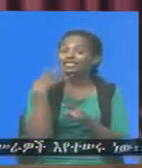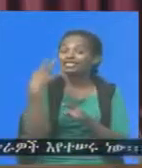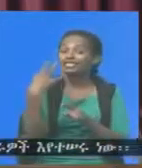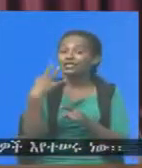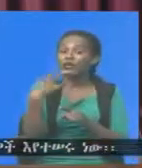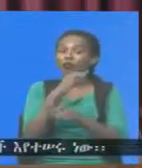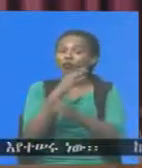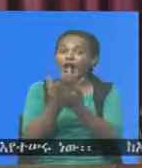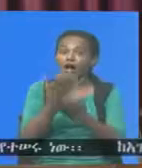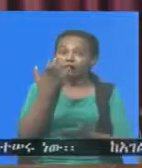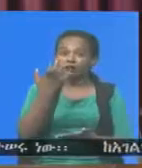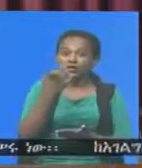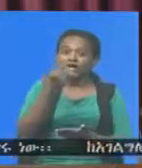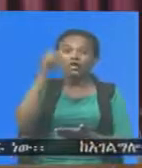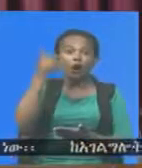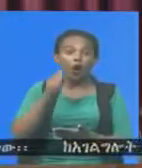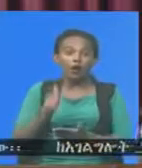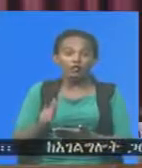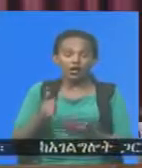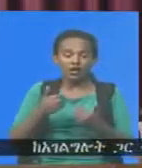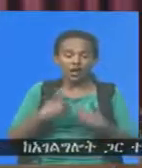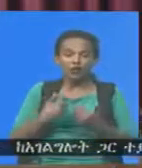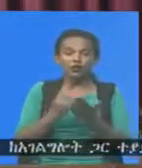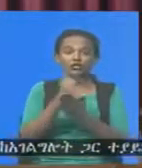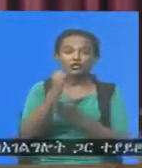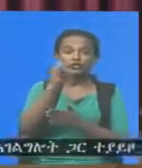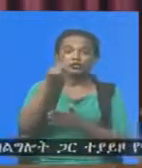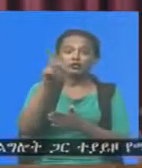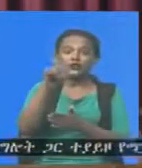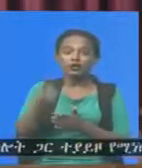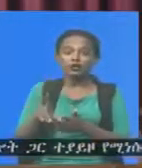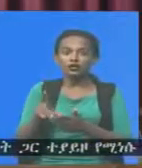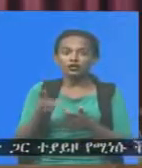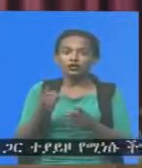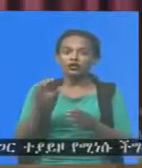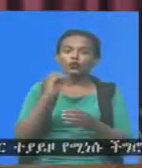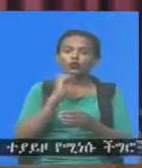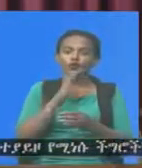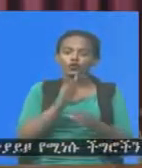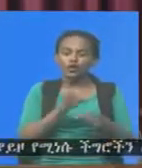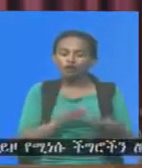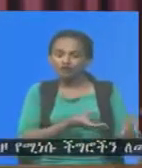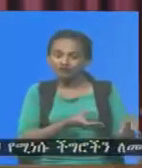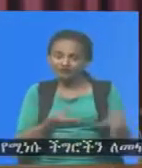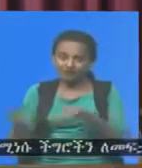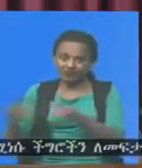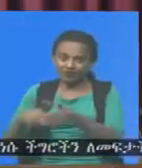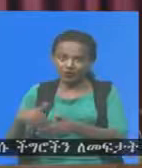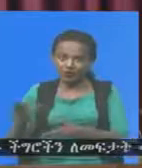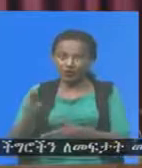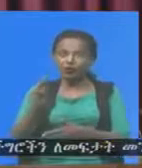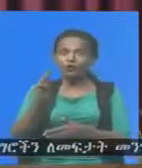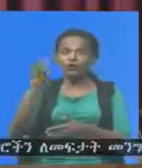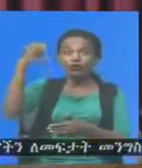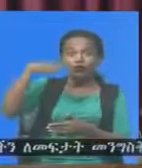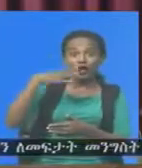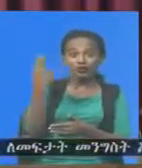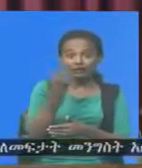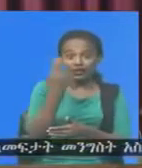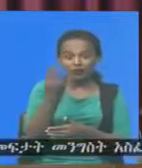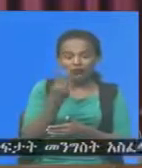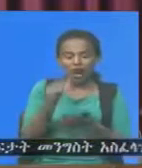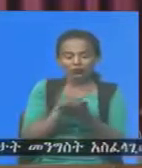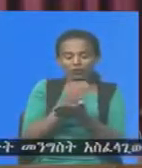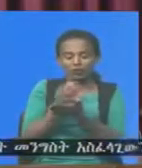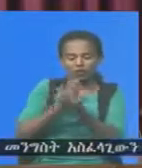ለሐዋሳ ኢንዱስትሪያል ፓርክ ከሐዋሳ የሚወጣ ተረፈ ምርት ቆሻሻ ተጠቅሜ ሶላር ተጠቅሜ አምርቼ